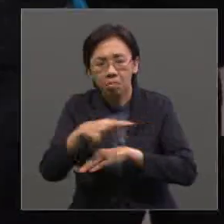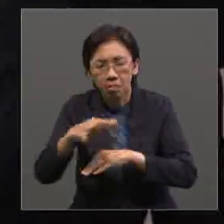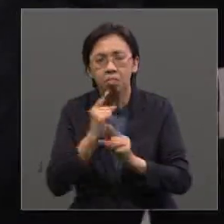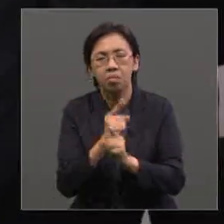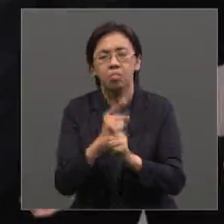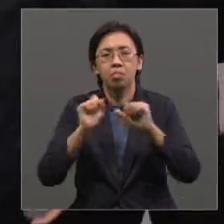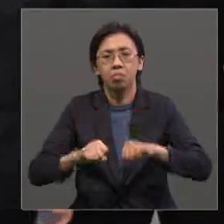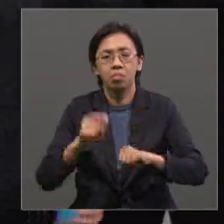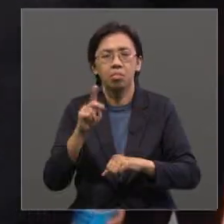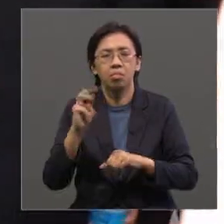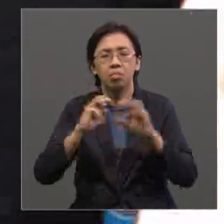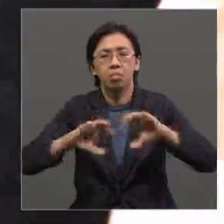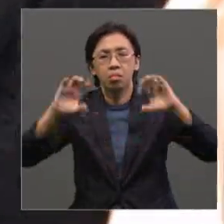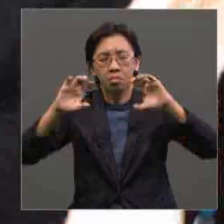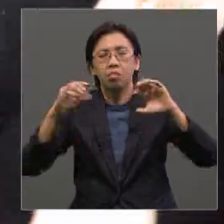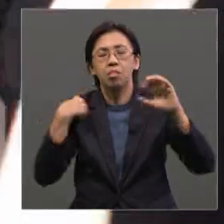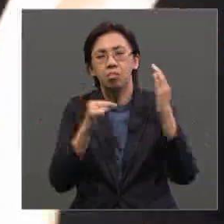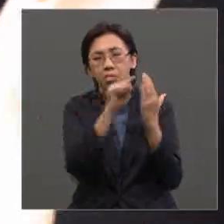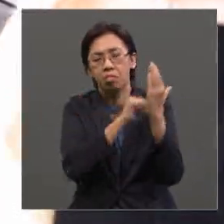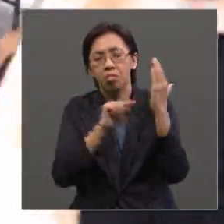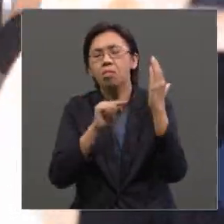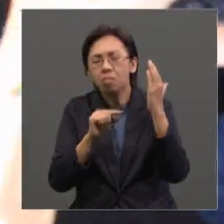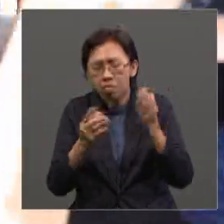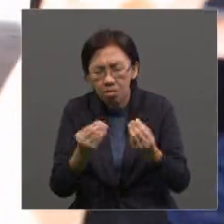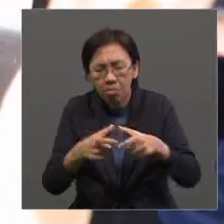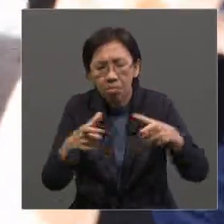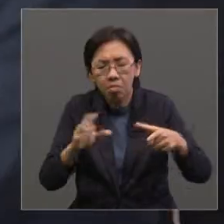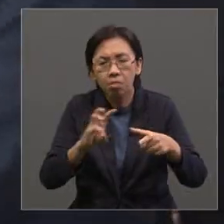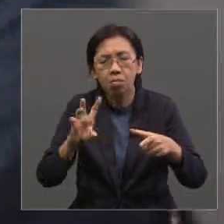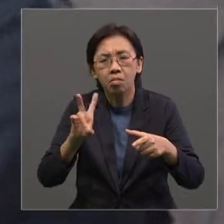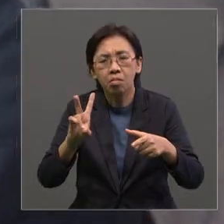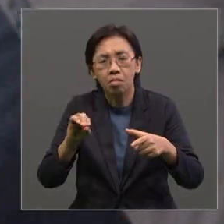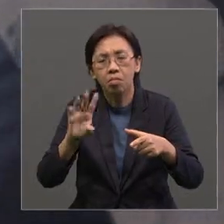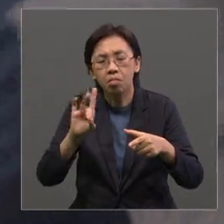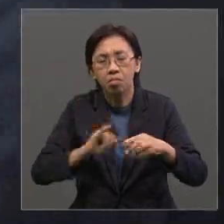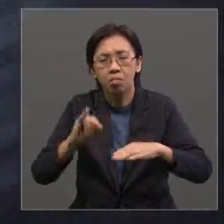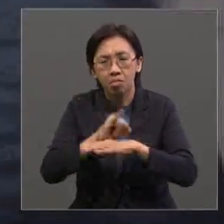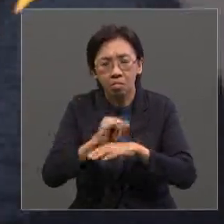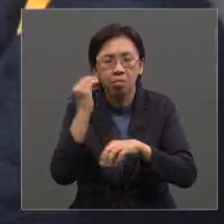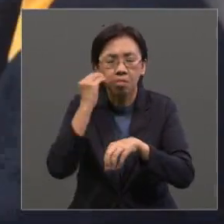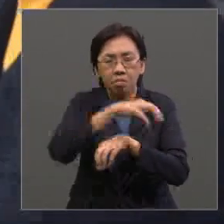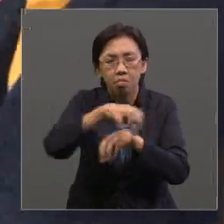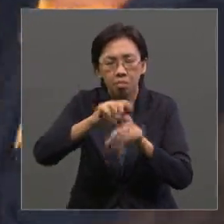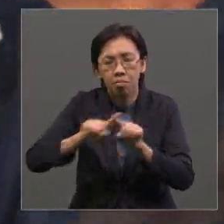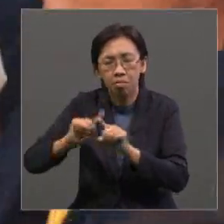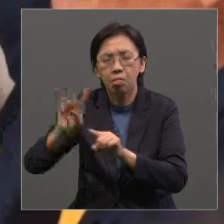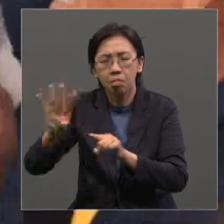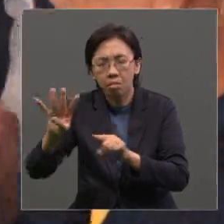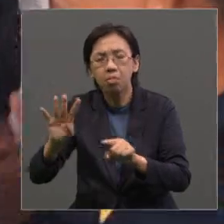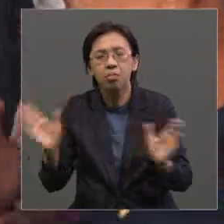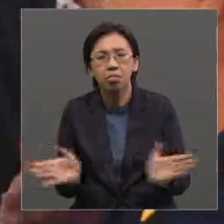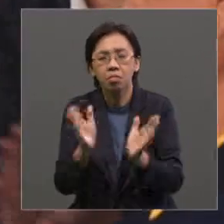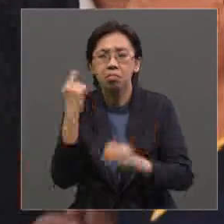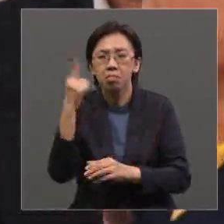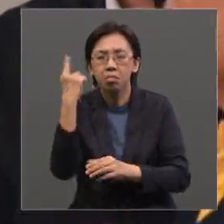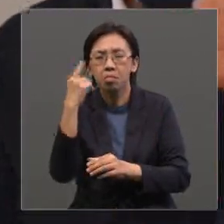ม.นะดำเนินการในพื้นที่678ไร่ครอบคลุมพื้นที่ถึง4หมู่บ้านเพื่อส่งเสริมสนับสนุนการท่องเที่ยวเชิงอนุรักษ์แ